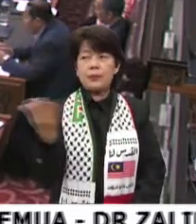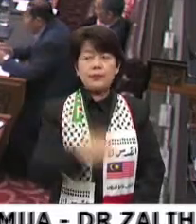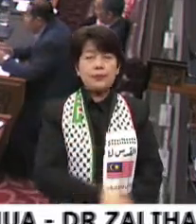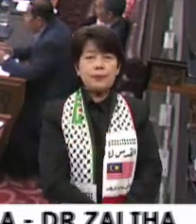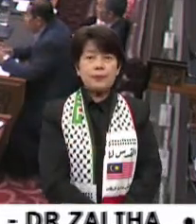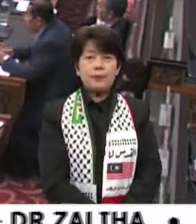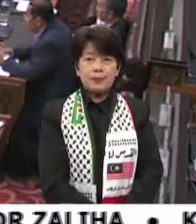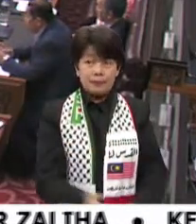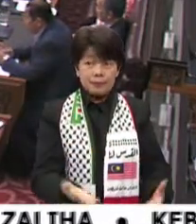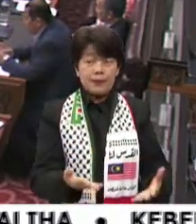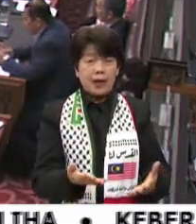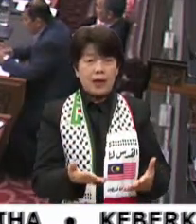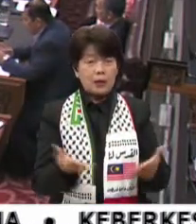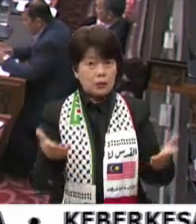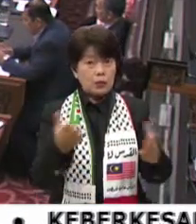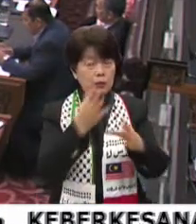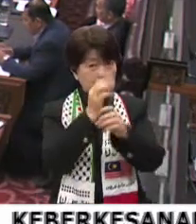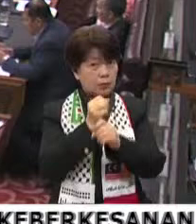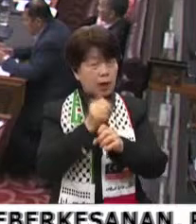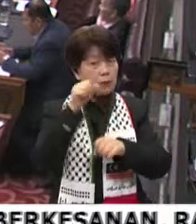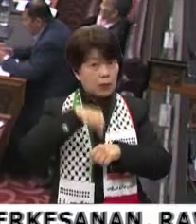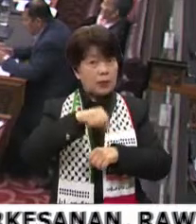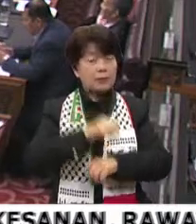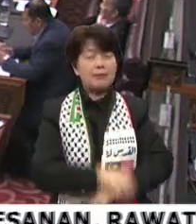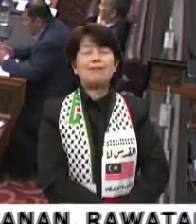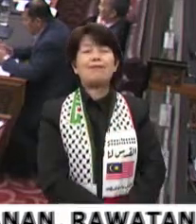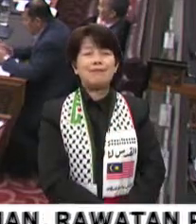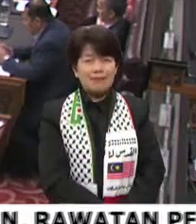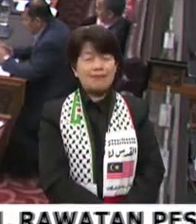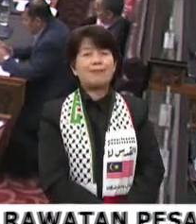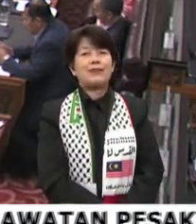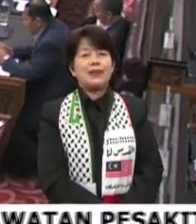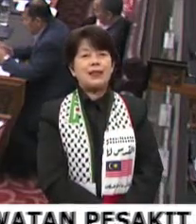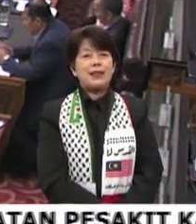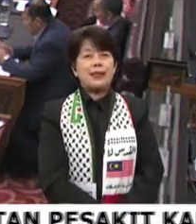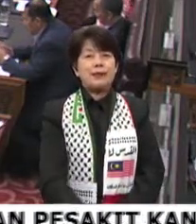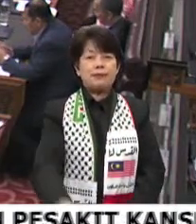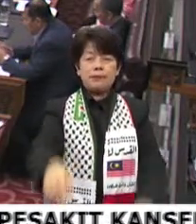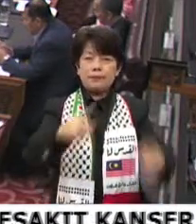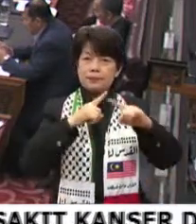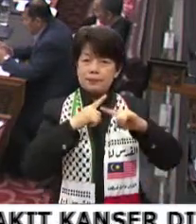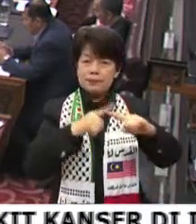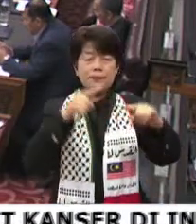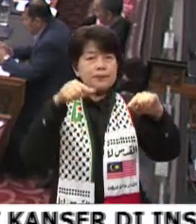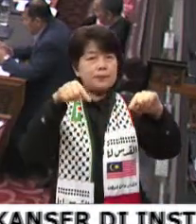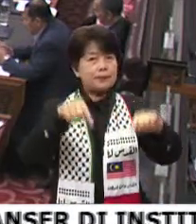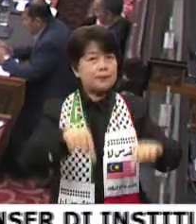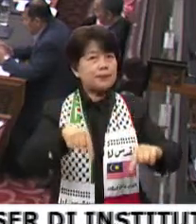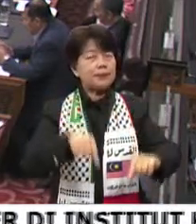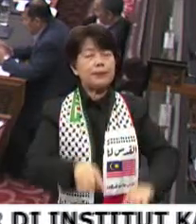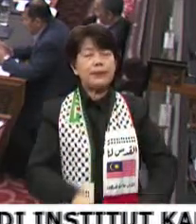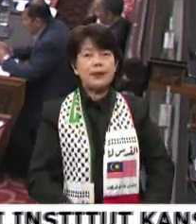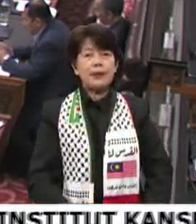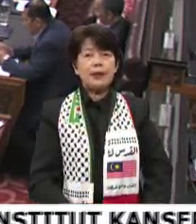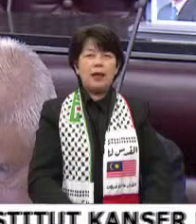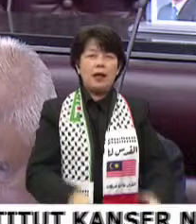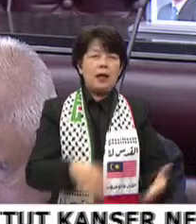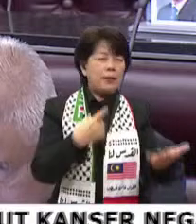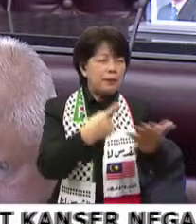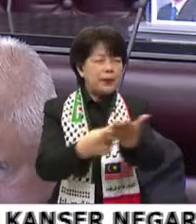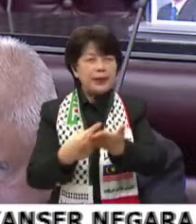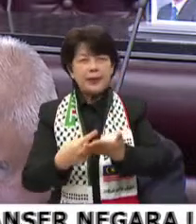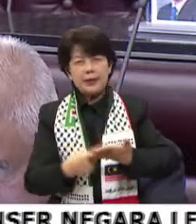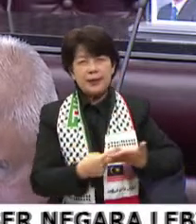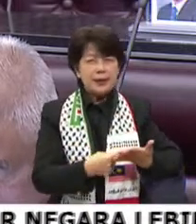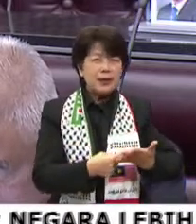buat ringkas boleh ringkas sangat ringkas di dewan yang mulia ini kita memang bincang panjang lebar mengenai